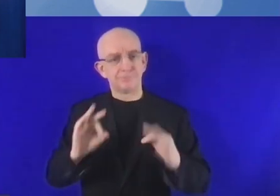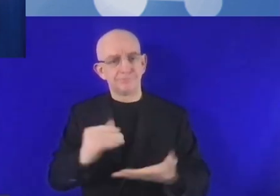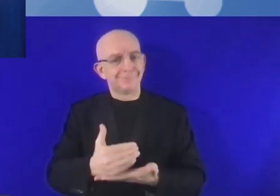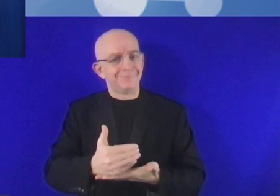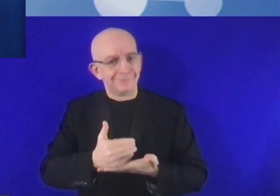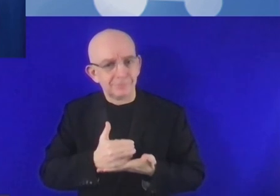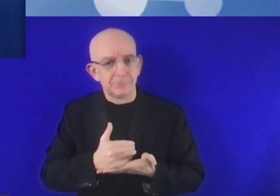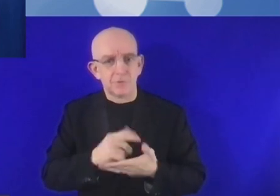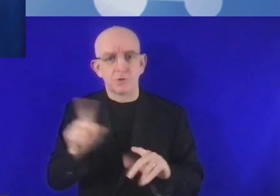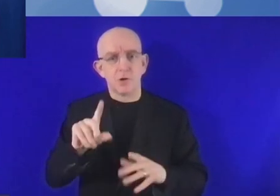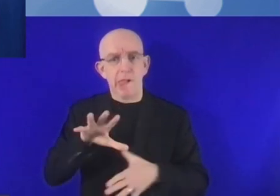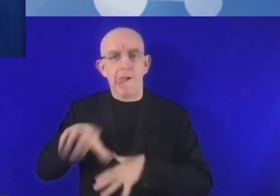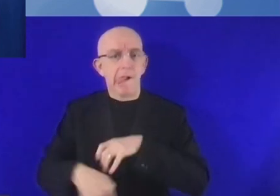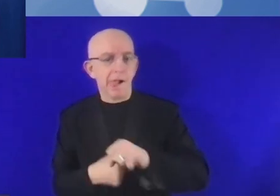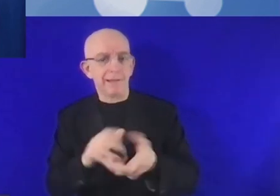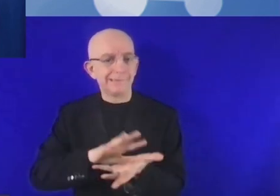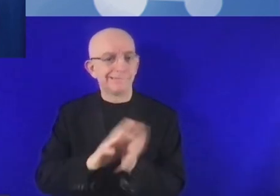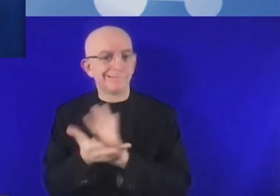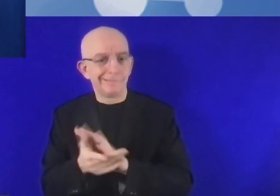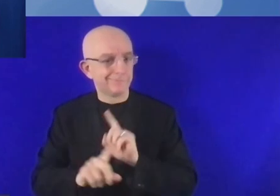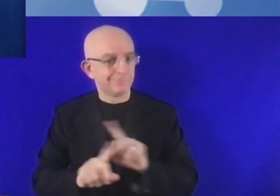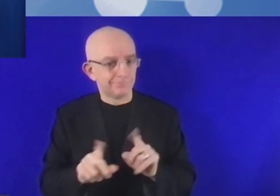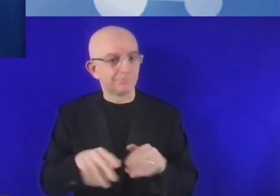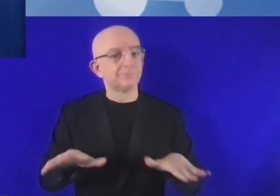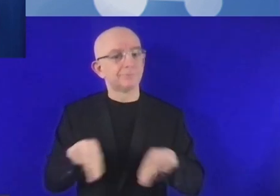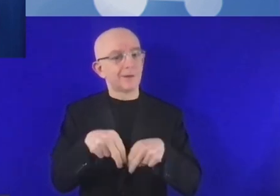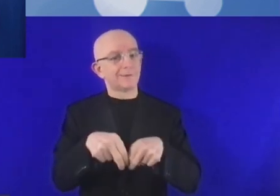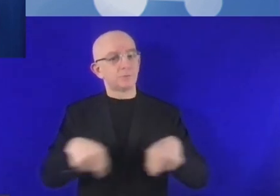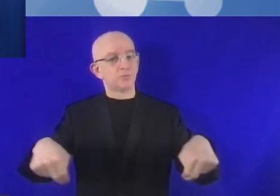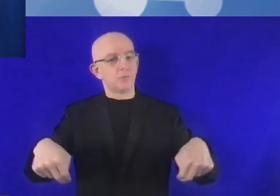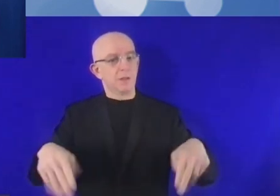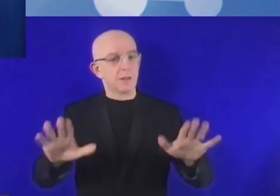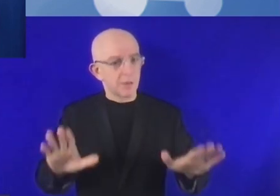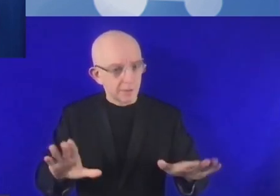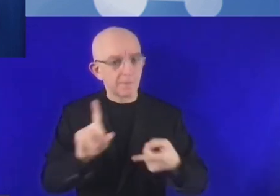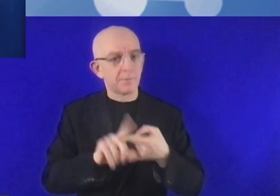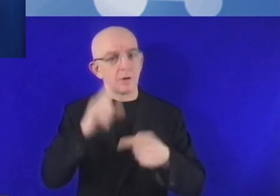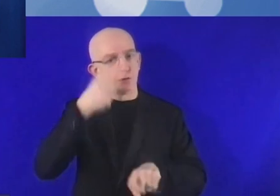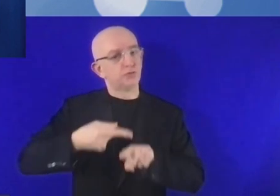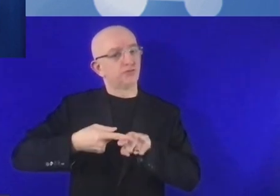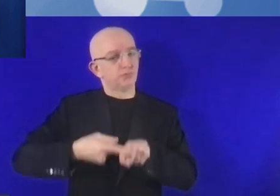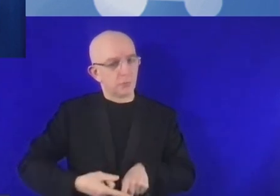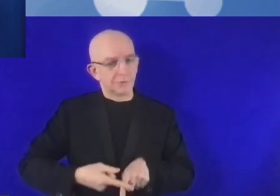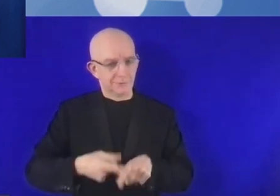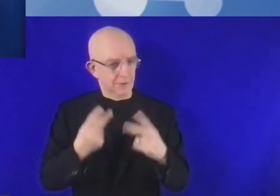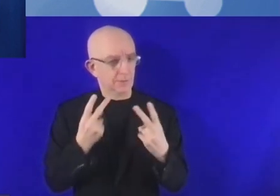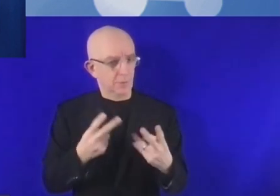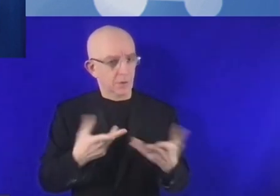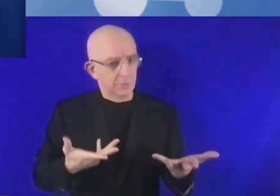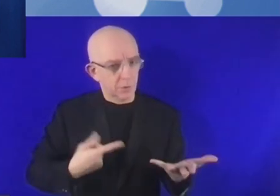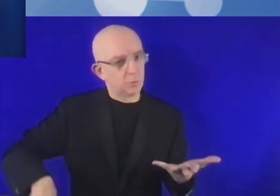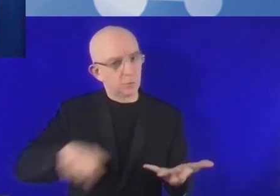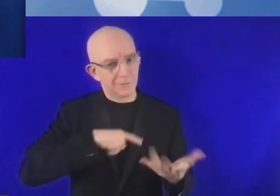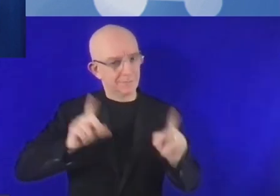które bazuje na wzajemnym zaufaniu. I tylko od nas, od globalnej społeczności zależy to, jak ukształtujemy tę